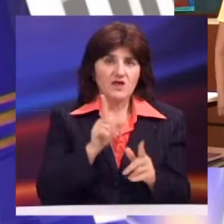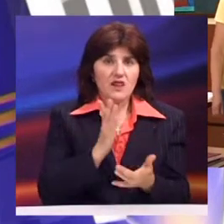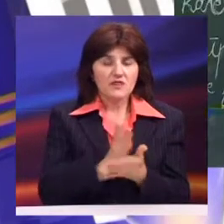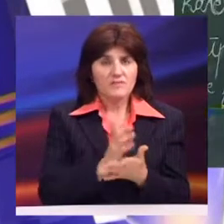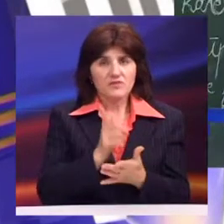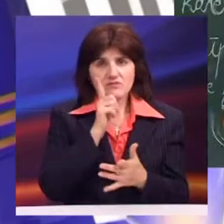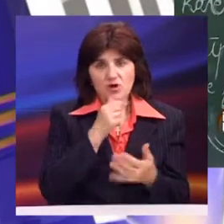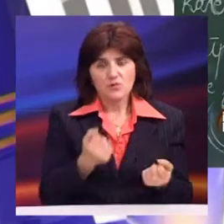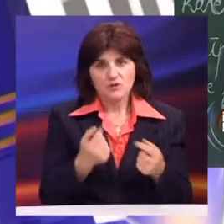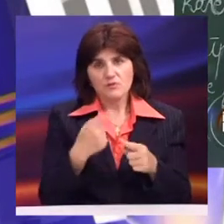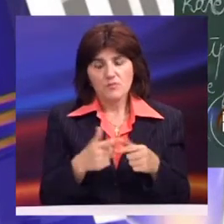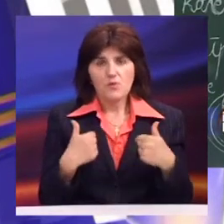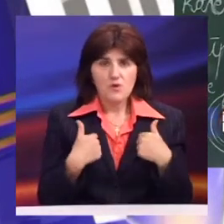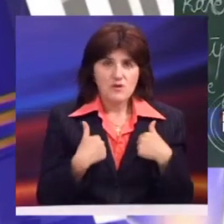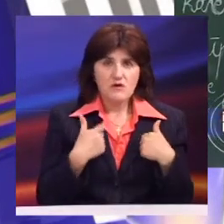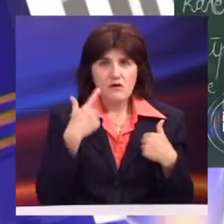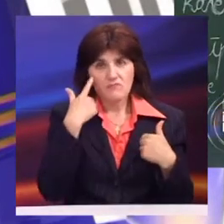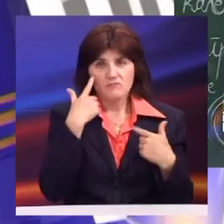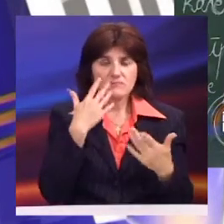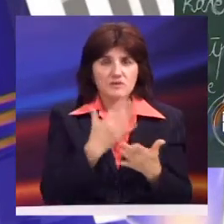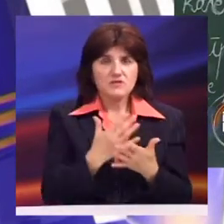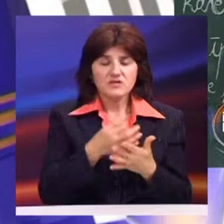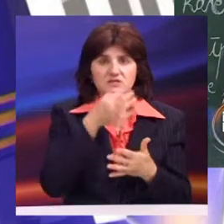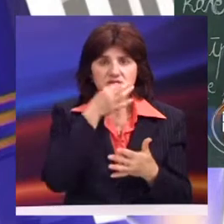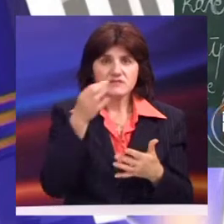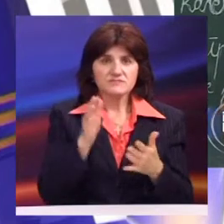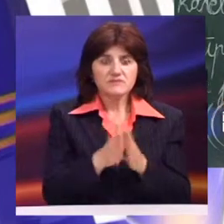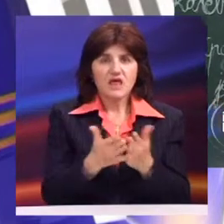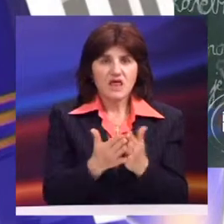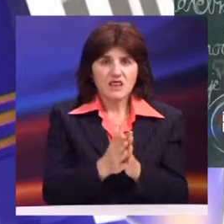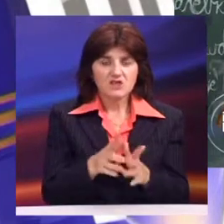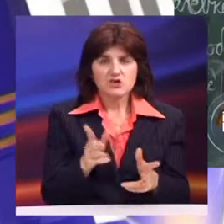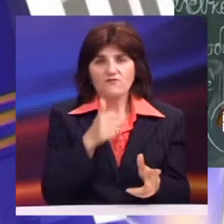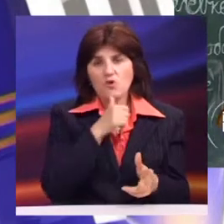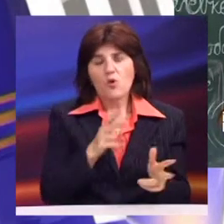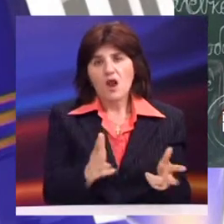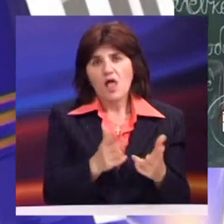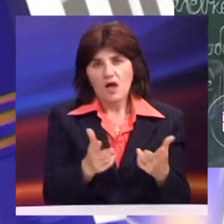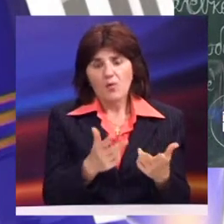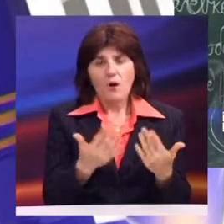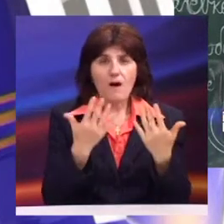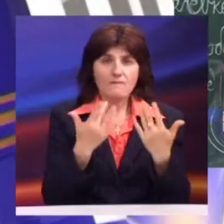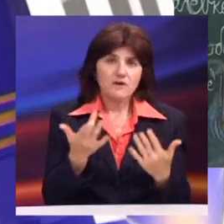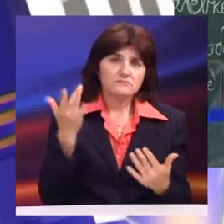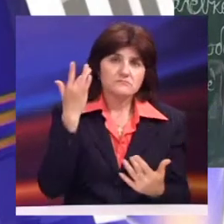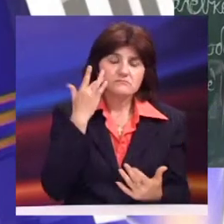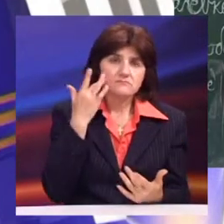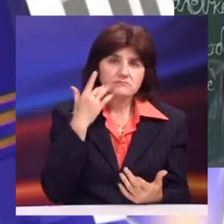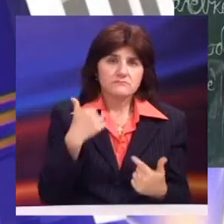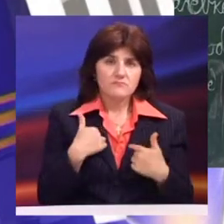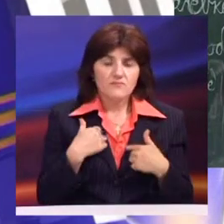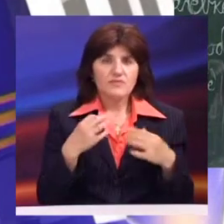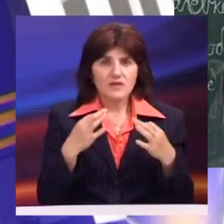toliko preterano teško, pošto najavili su da će srpski biti pretežno književnost, što je prilično lako. Sad za matematiku ne znam,